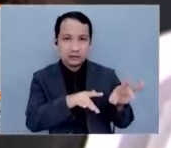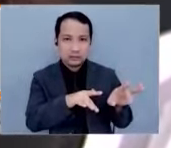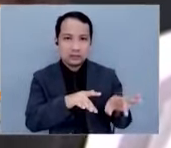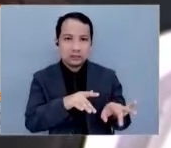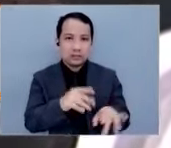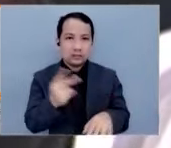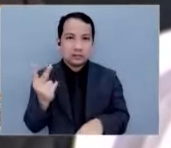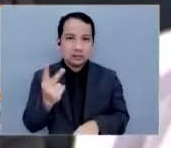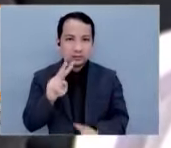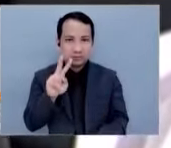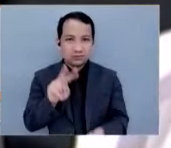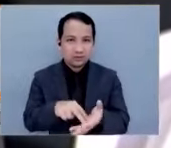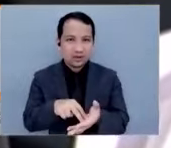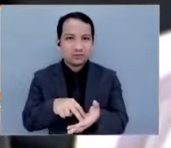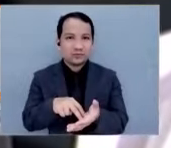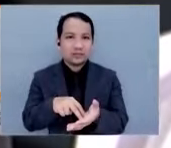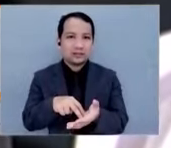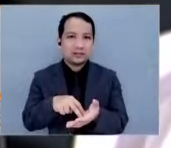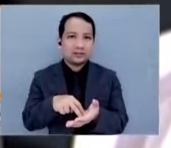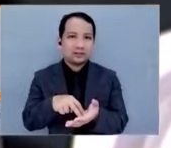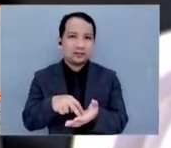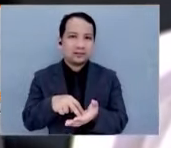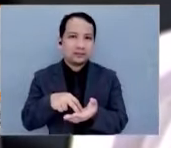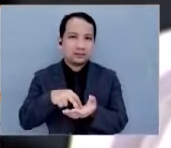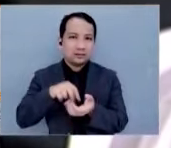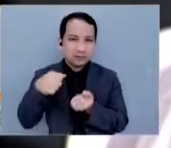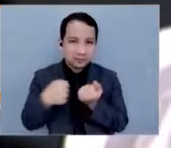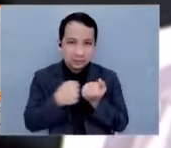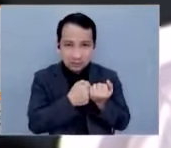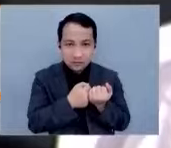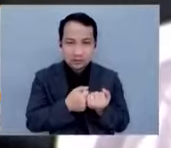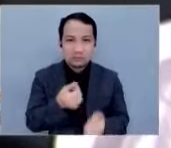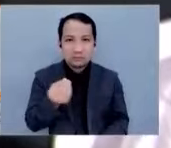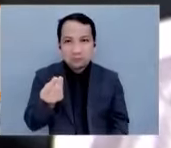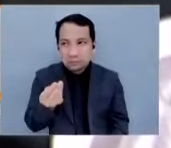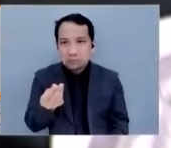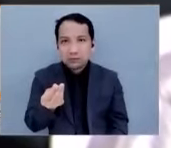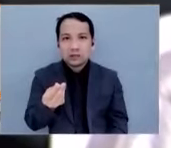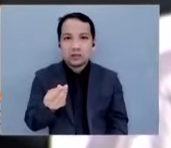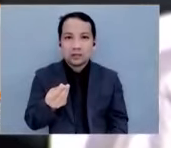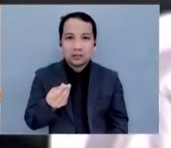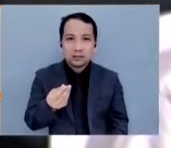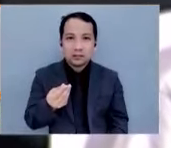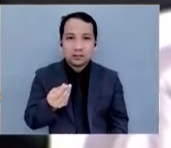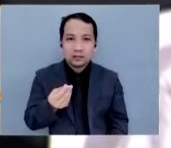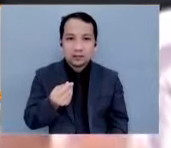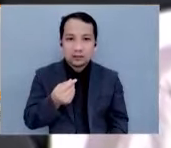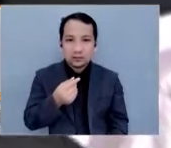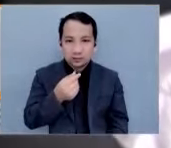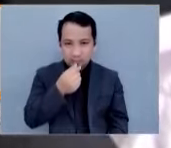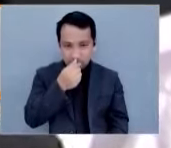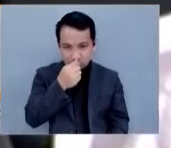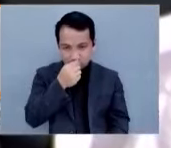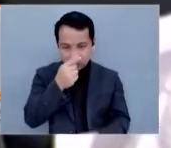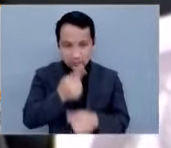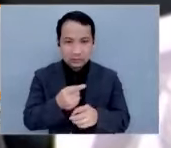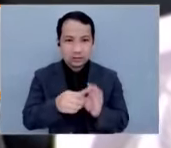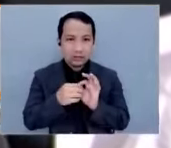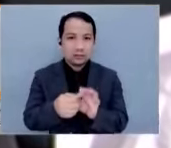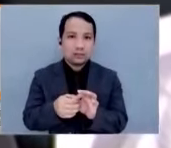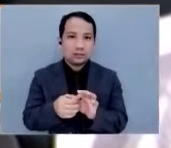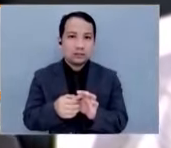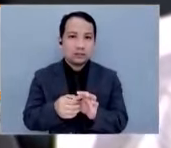2,000 abuloy. Ganun ba? Ganun ba ang isang